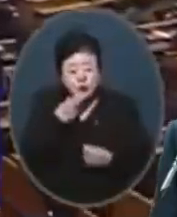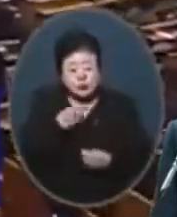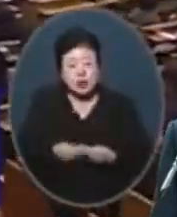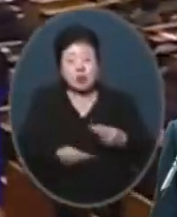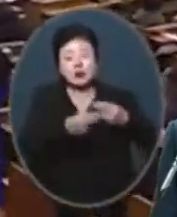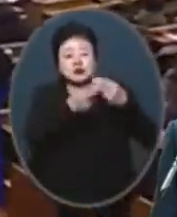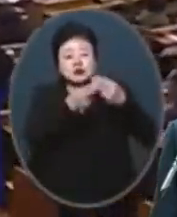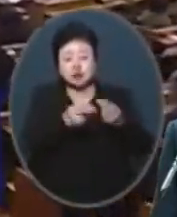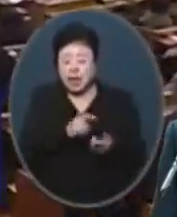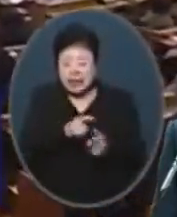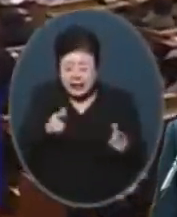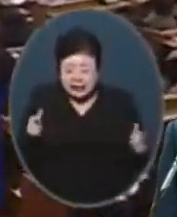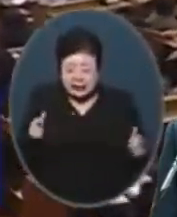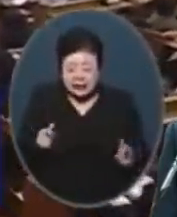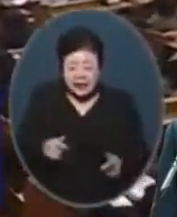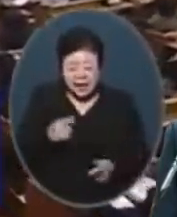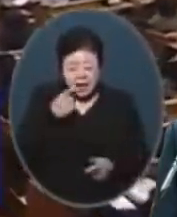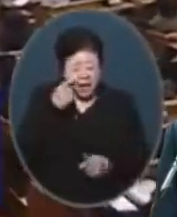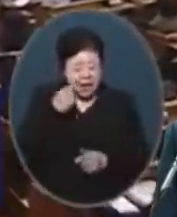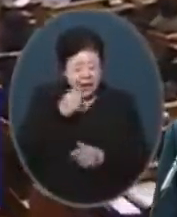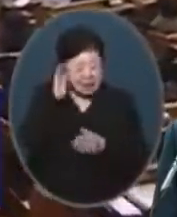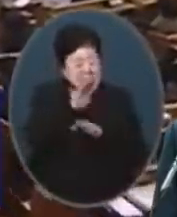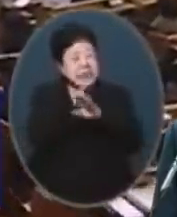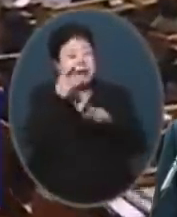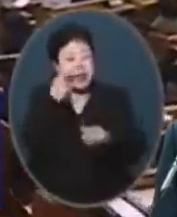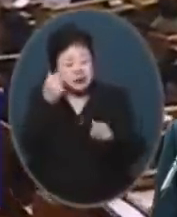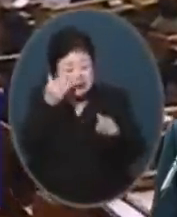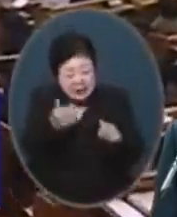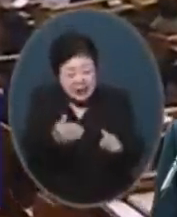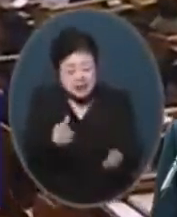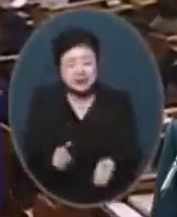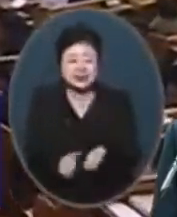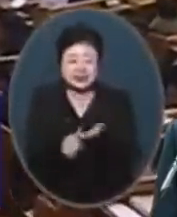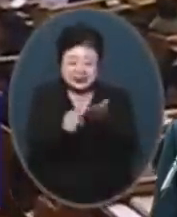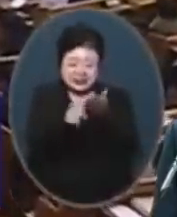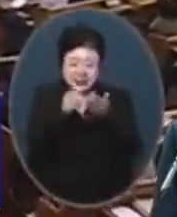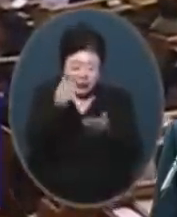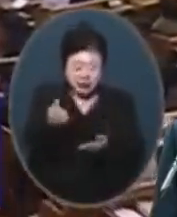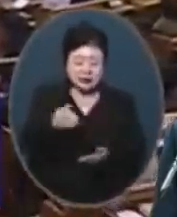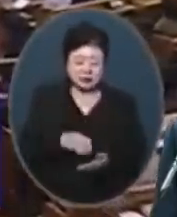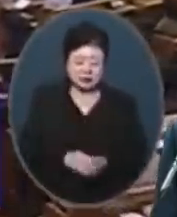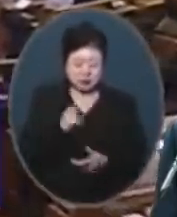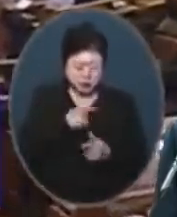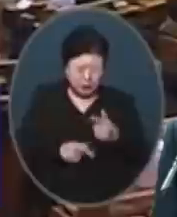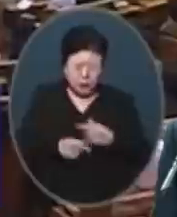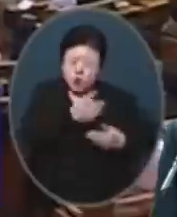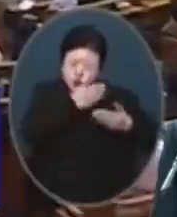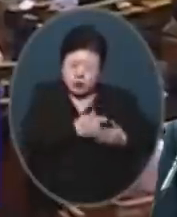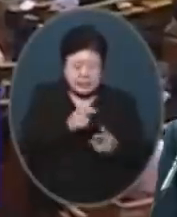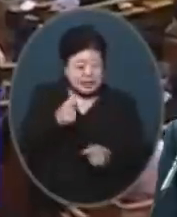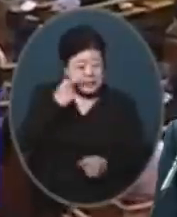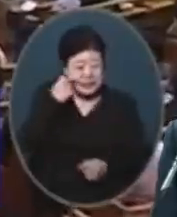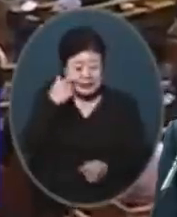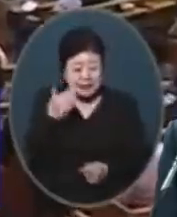창고에 모아들이지도 아니하되 너희 하늘 아버지께서 기르시나니 너는 이 모든 것들보다